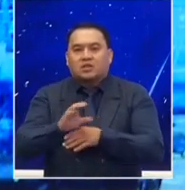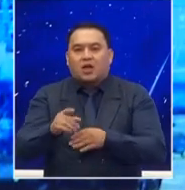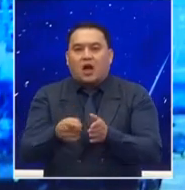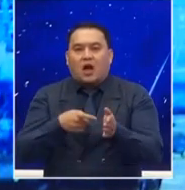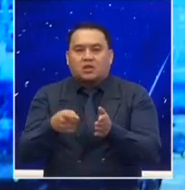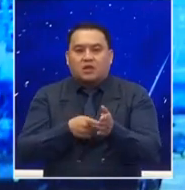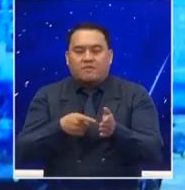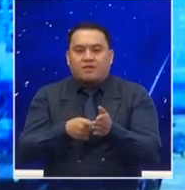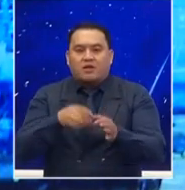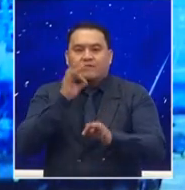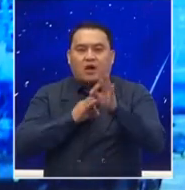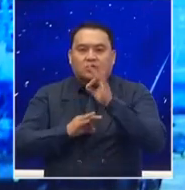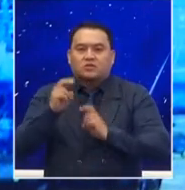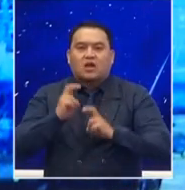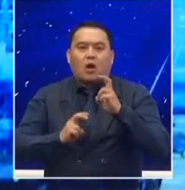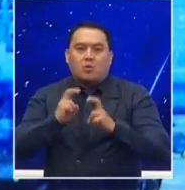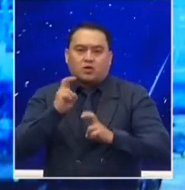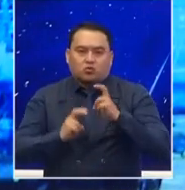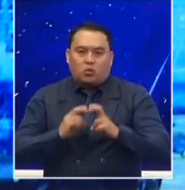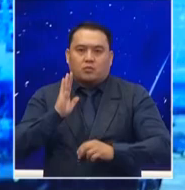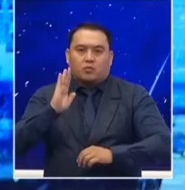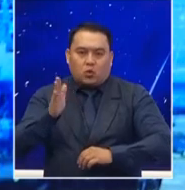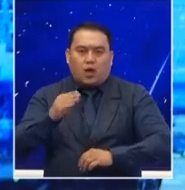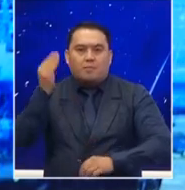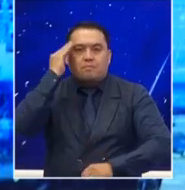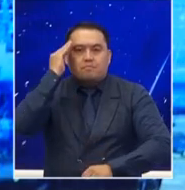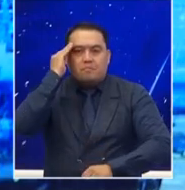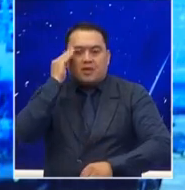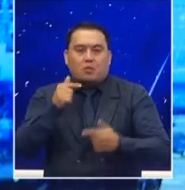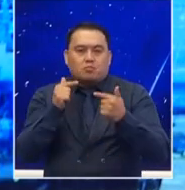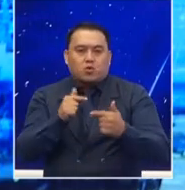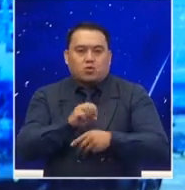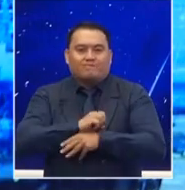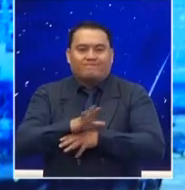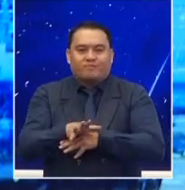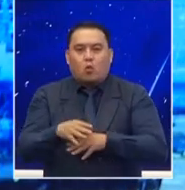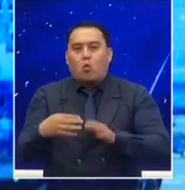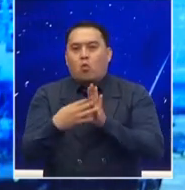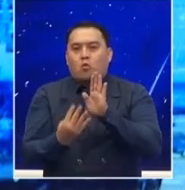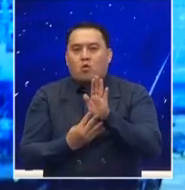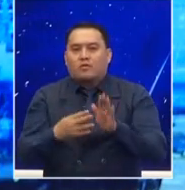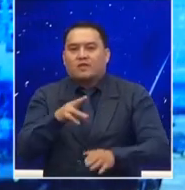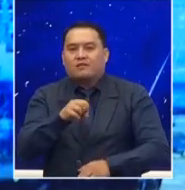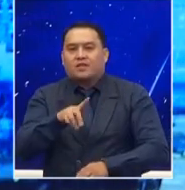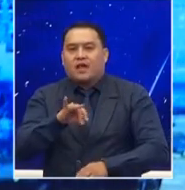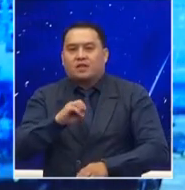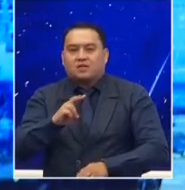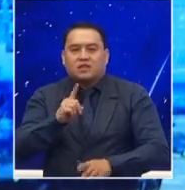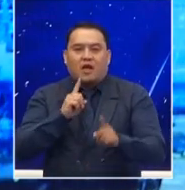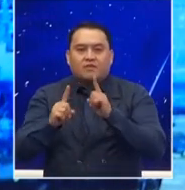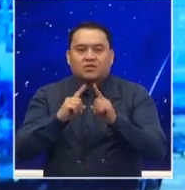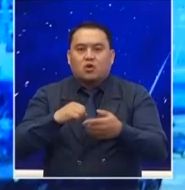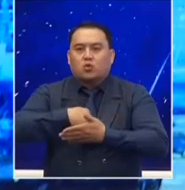базе Карагандинского фармацевтического комплекса. Тема методов борьбы с COVID-19 стала ключевой во время